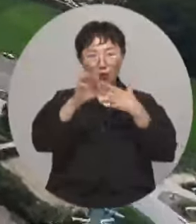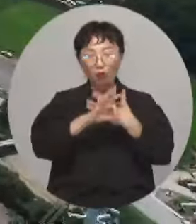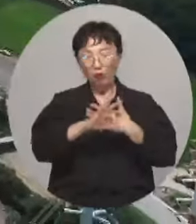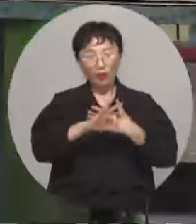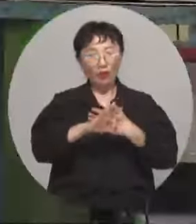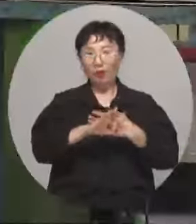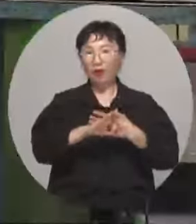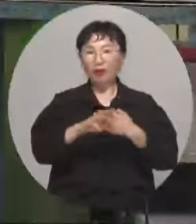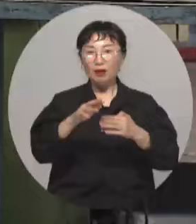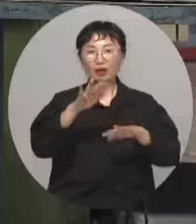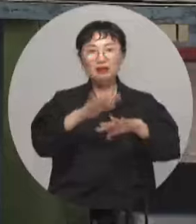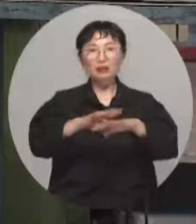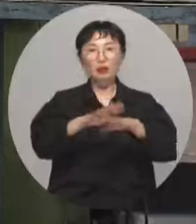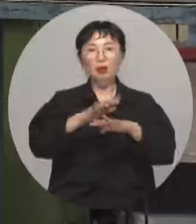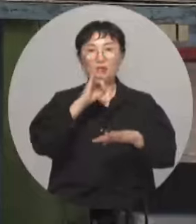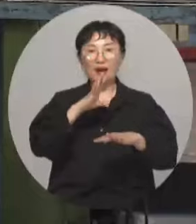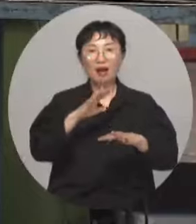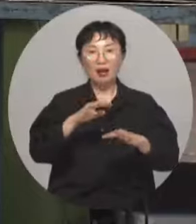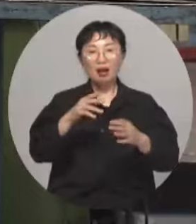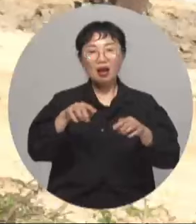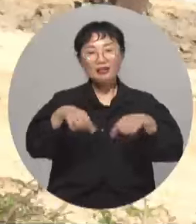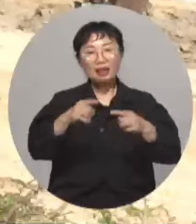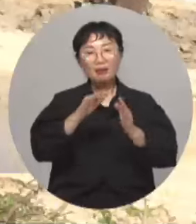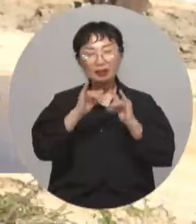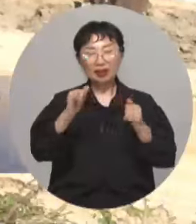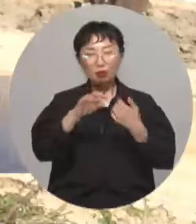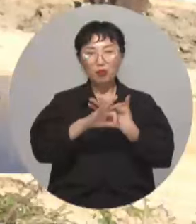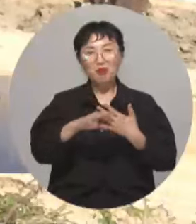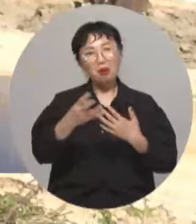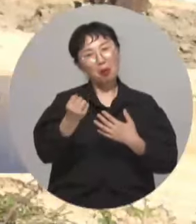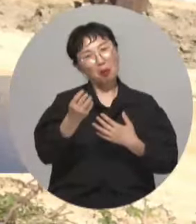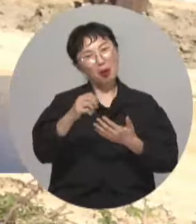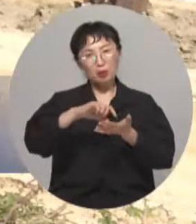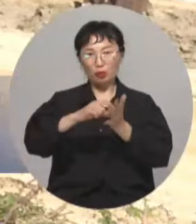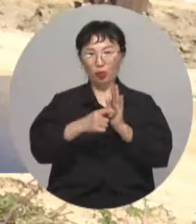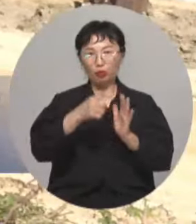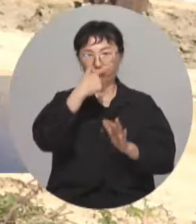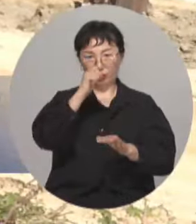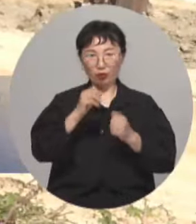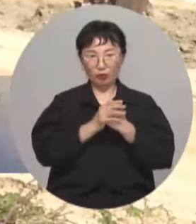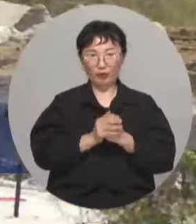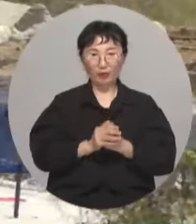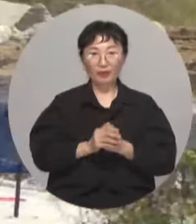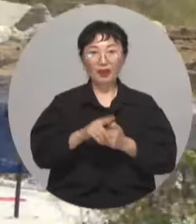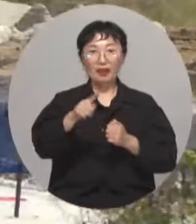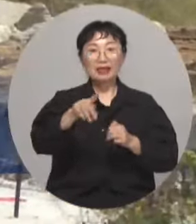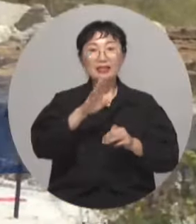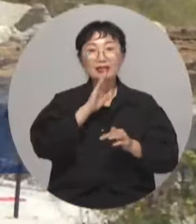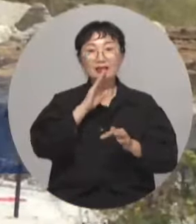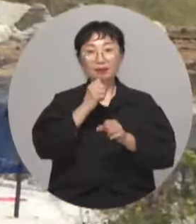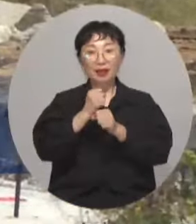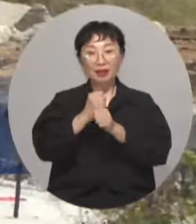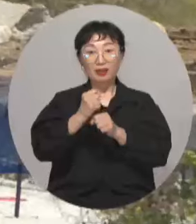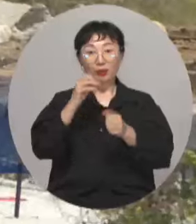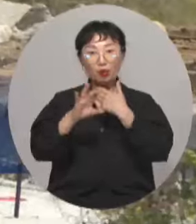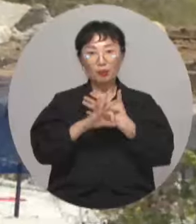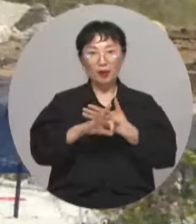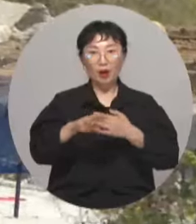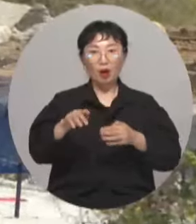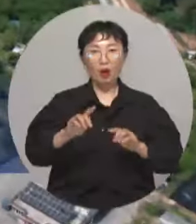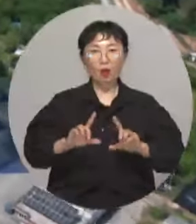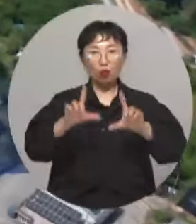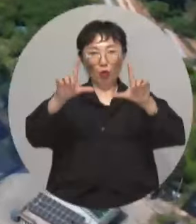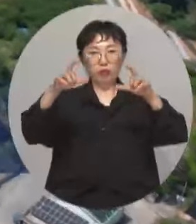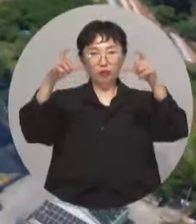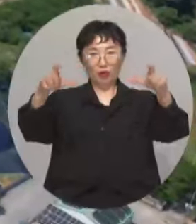수백명에 불과합니다 사실 만들어놔도 분양이 안 되거든요 그러다 보니까 동부권이나 남부권에 있는 시들은